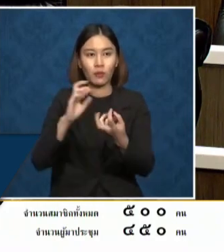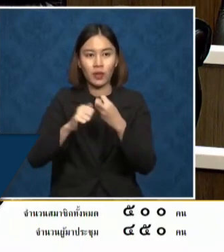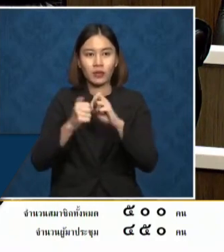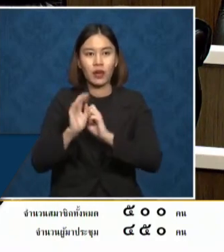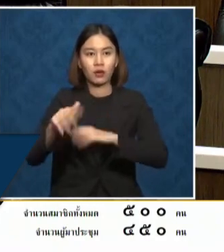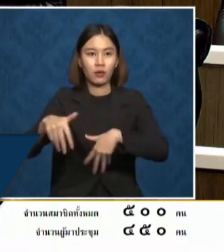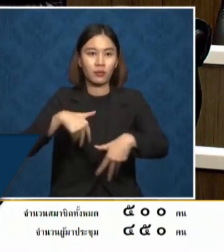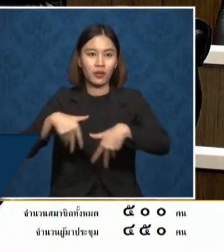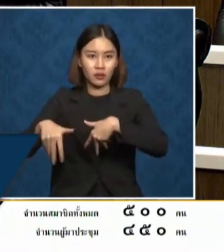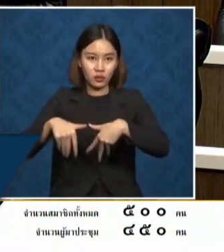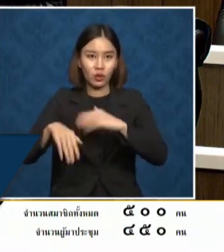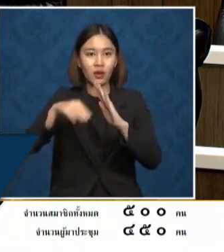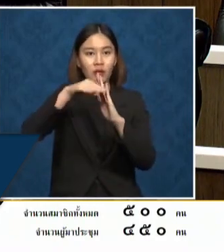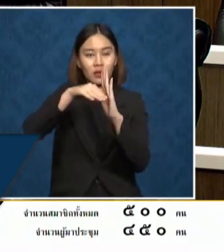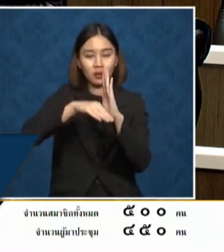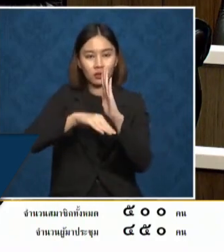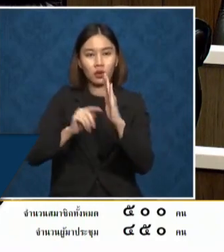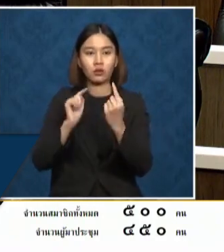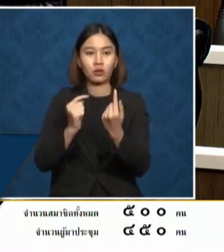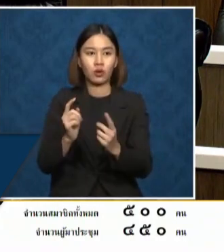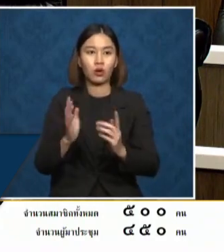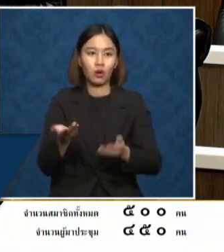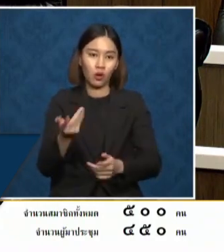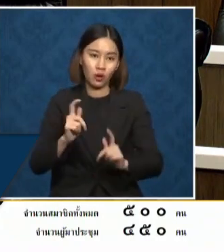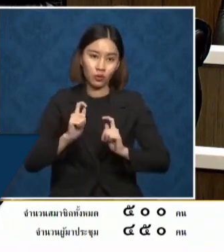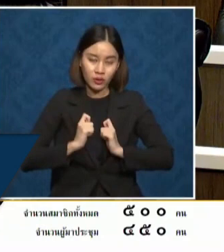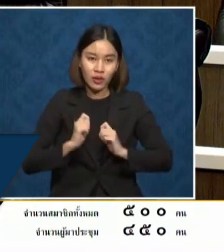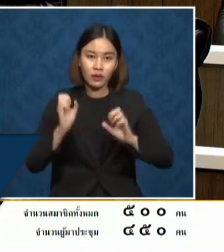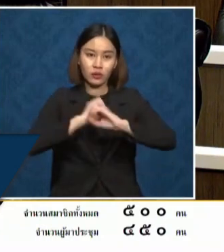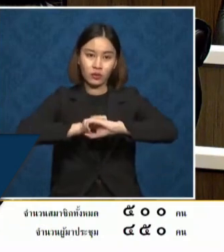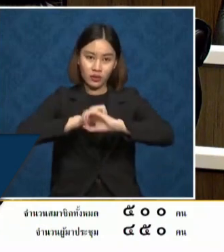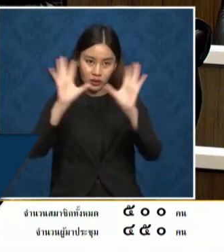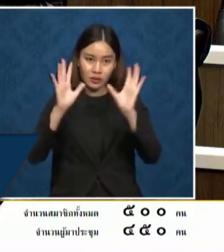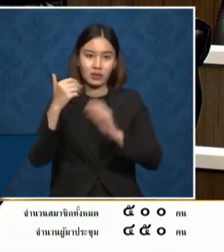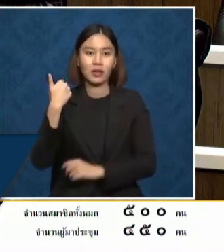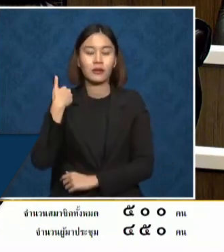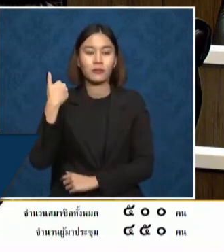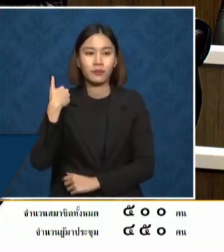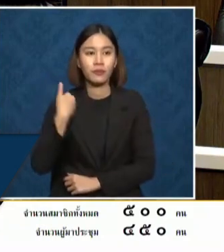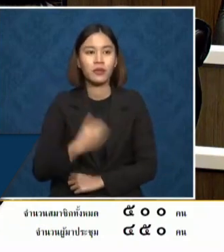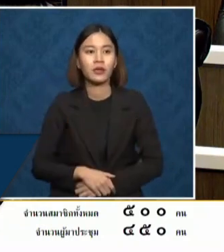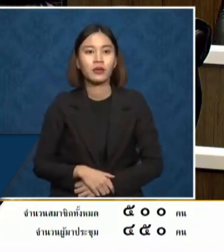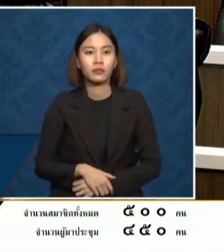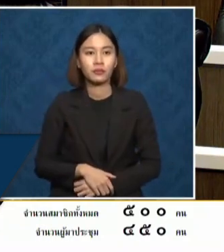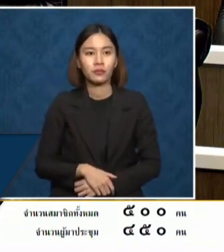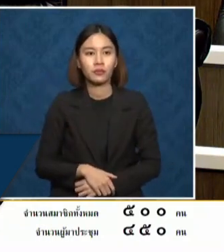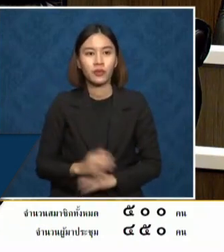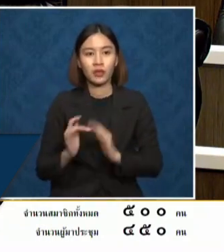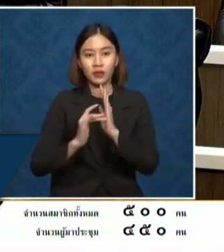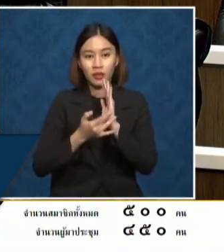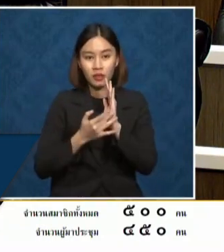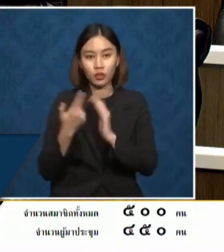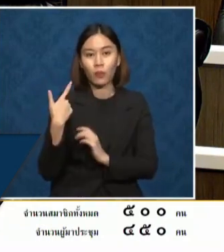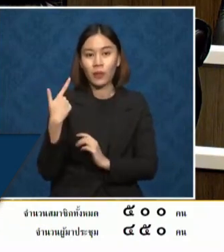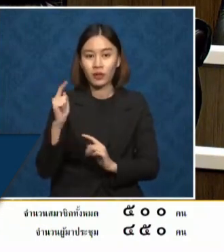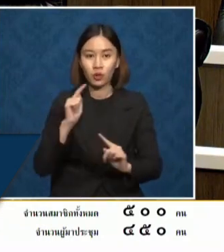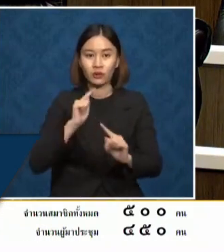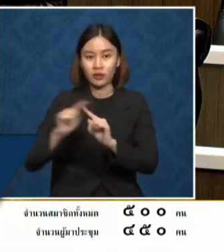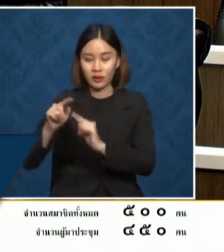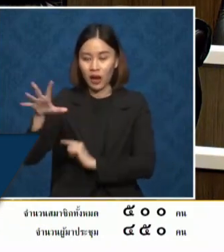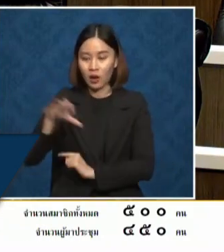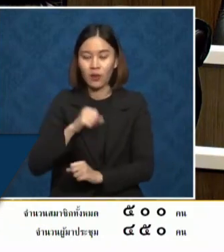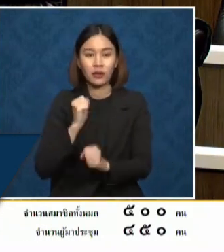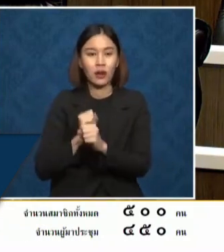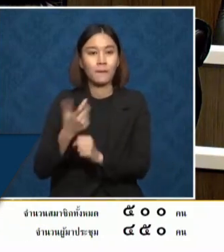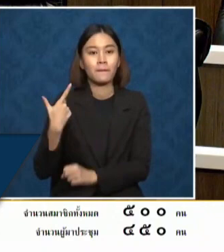ประชาชนค่ะและขั้นตอนในการขออนุญาตอ่ะค่ะควรจะมีความชัดเจนค่ะใช้เทคโนโลยีประโยชน์มามาทำให้เกิด